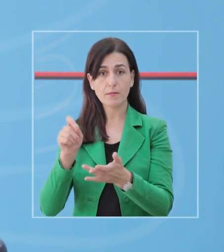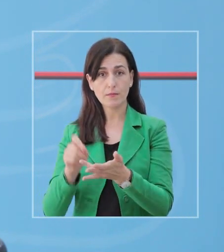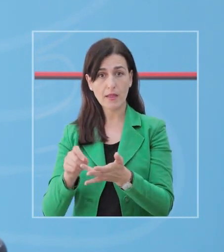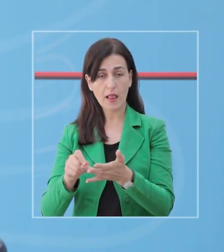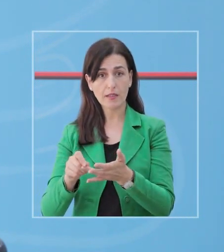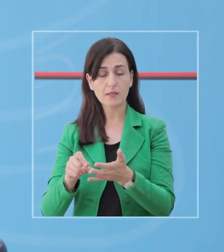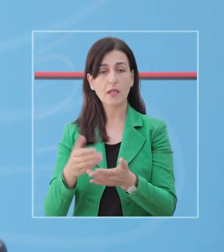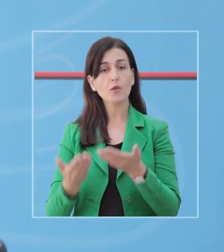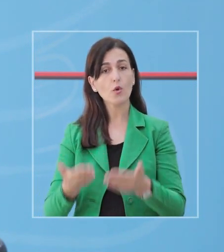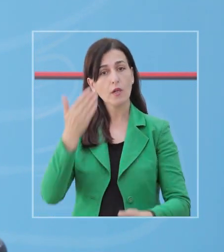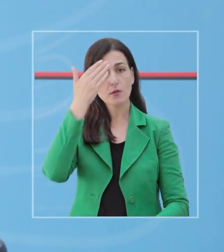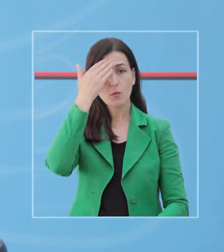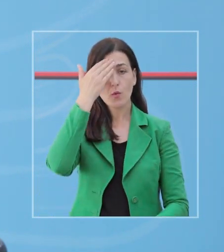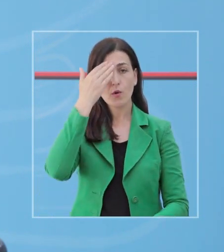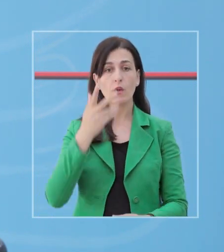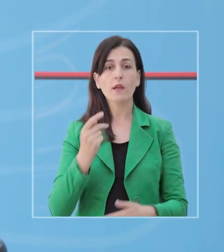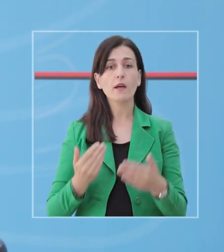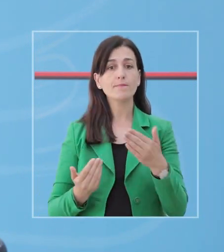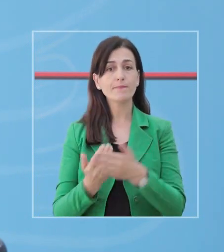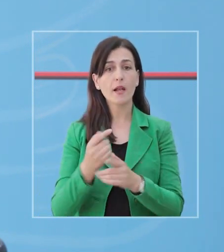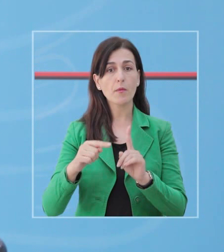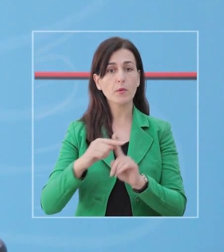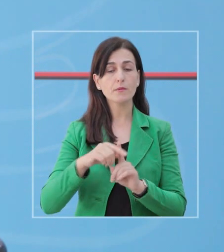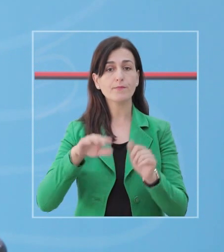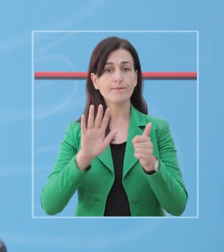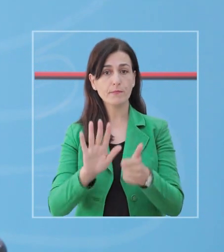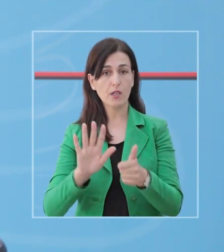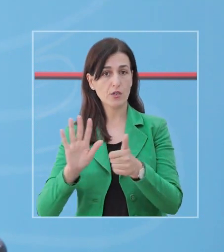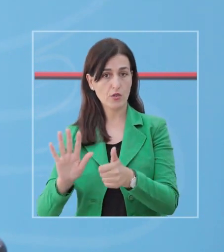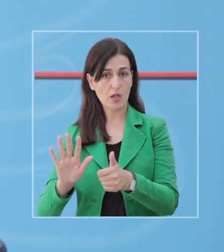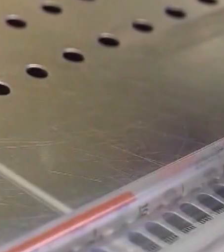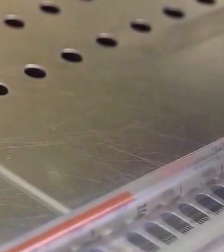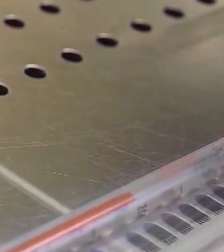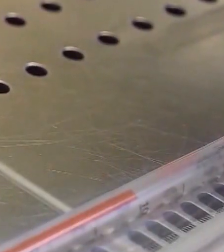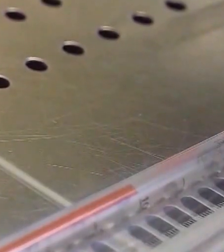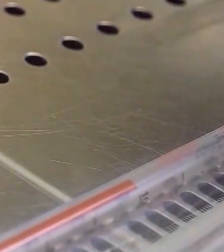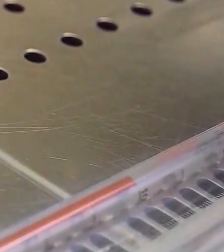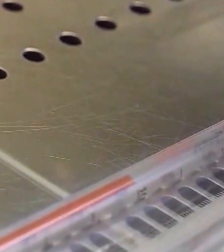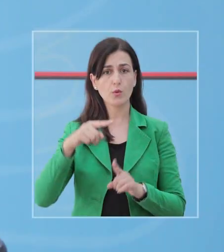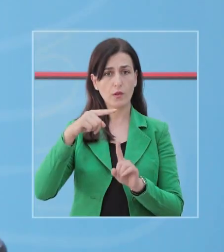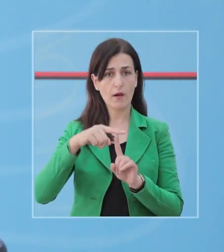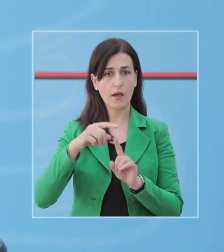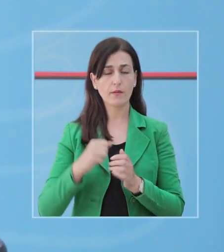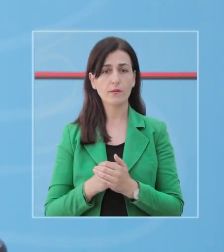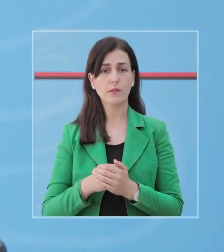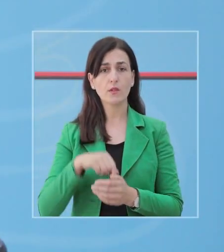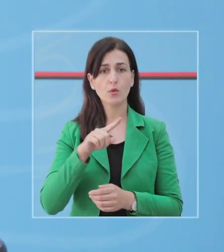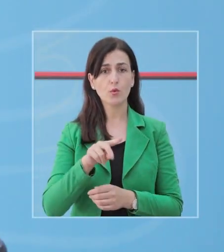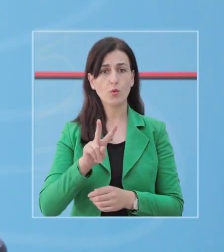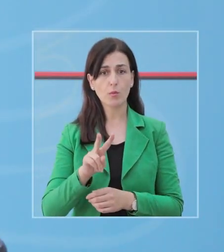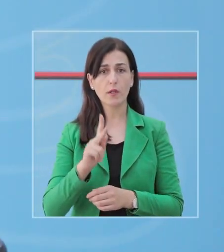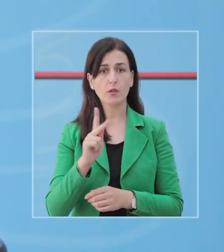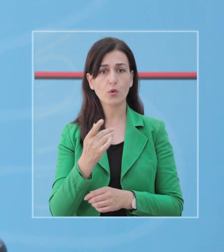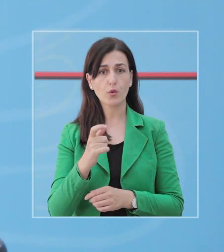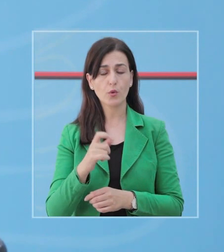prekur me COVID-19, nga të cilët janë konfirmuar 66 raste pozitiv. 32 raste në Tiran, 12